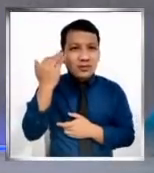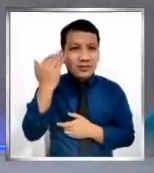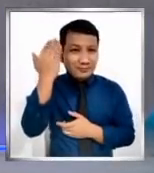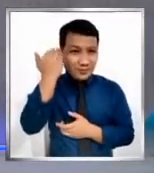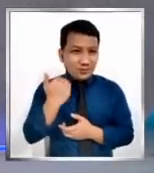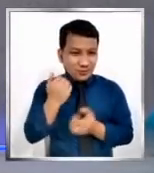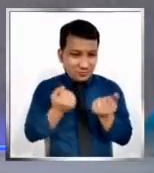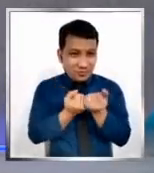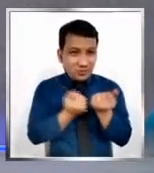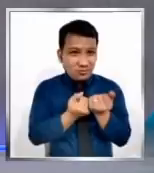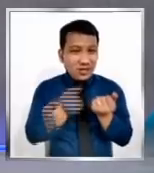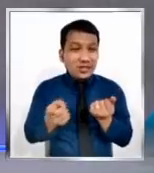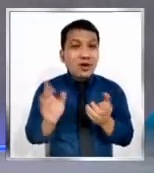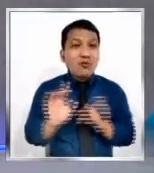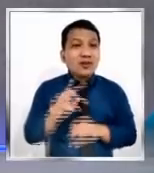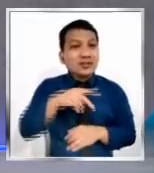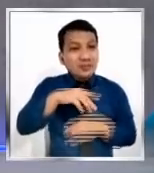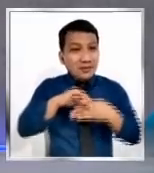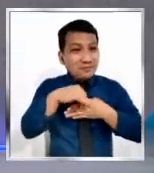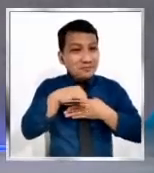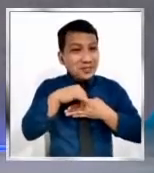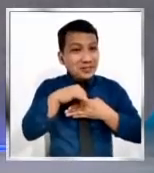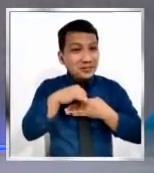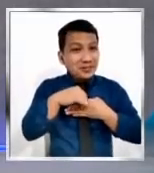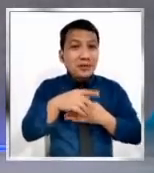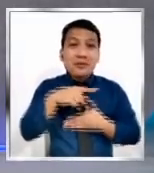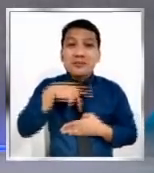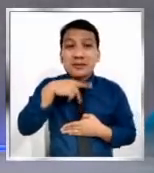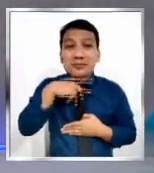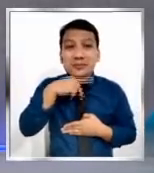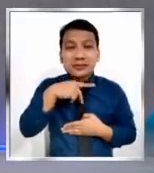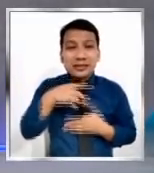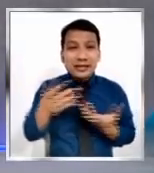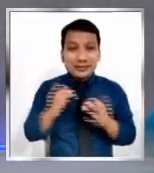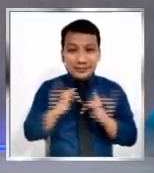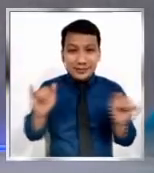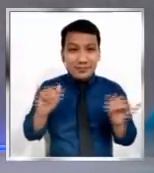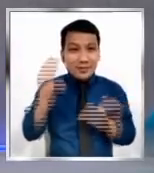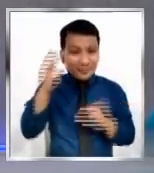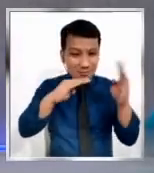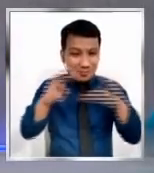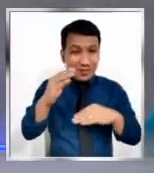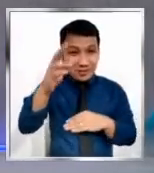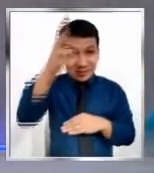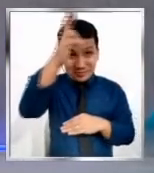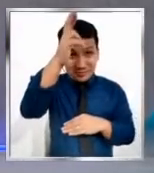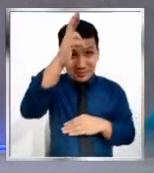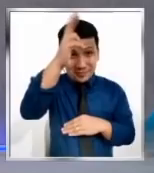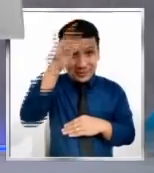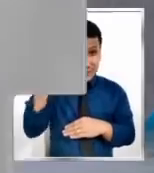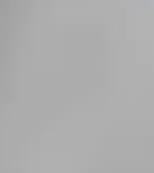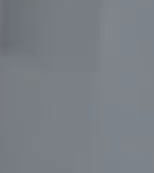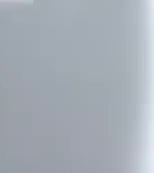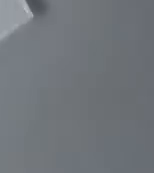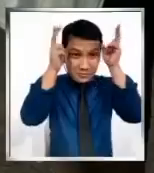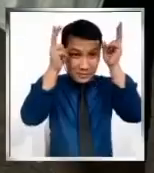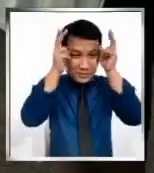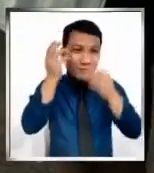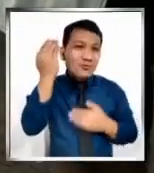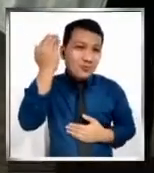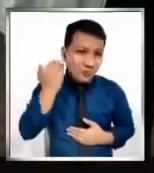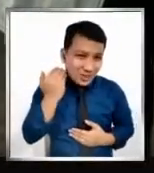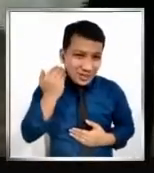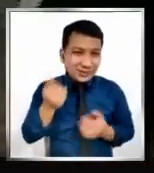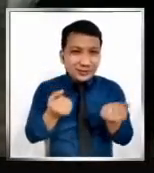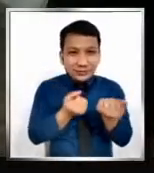karneng baboy at may problema na rin sa supply ng manok at mga gulay. Tinutukan niya ni Bernadette Reyes.